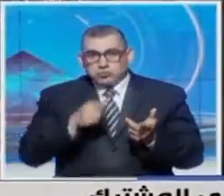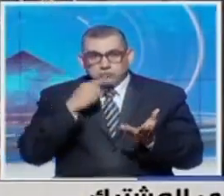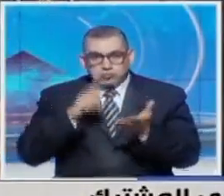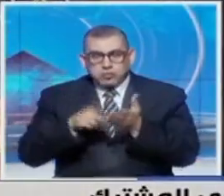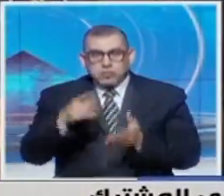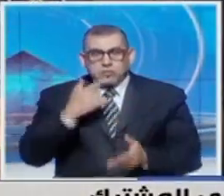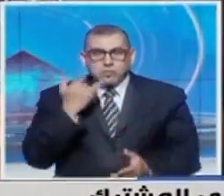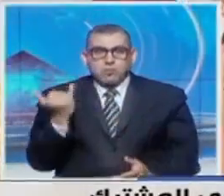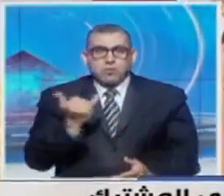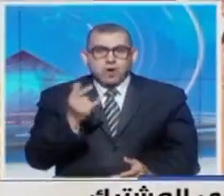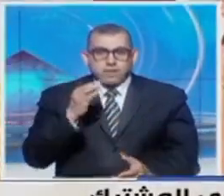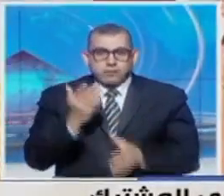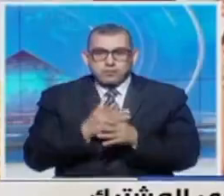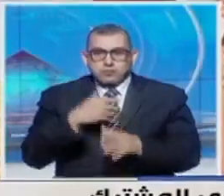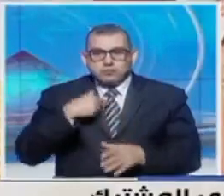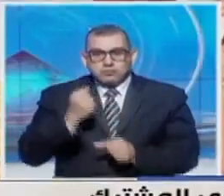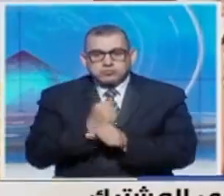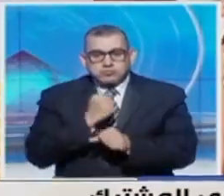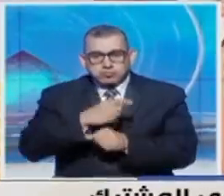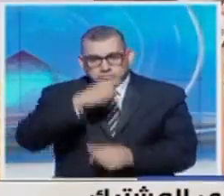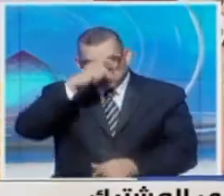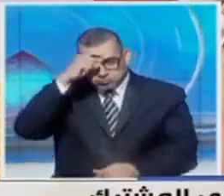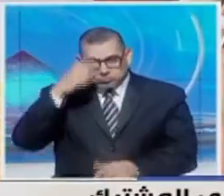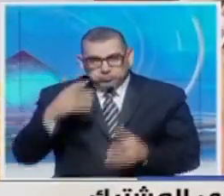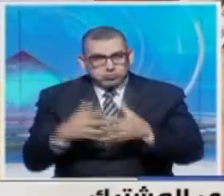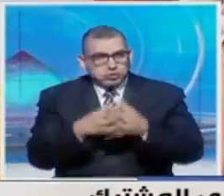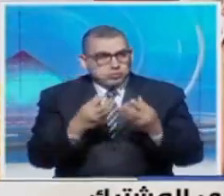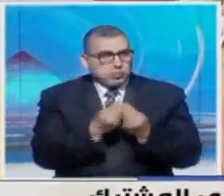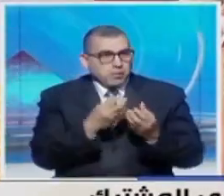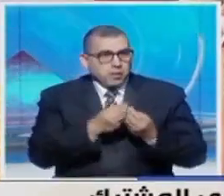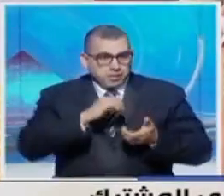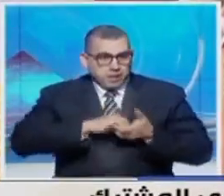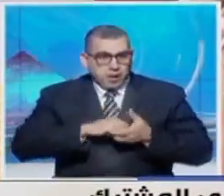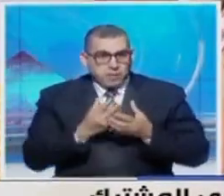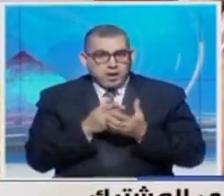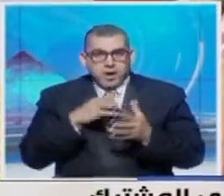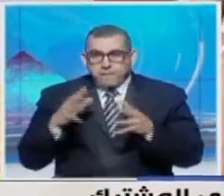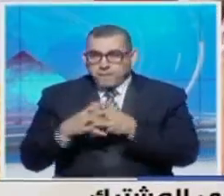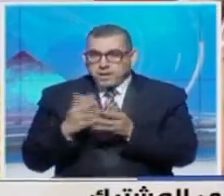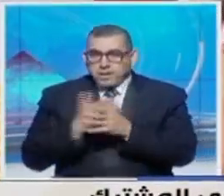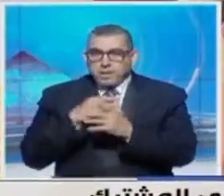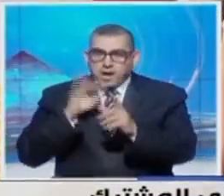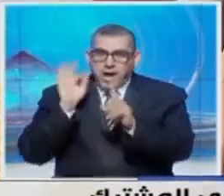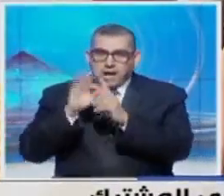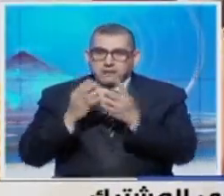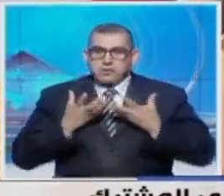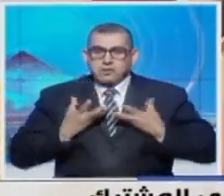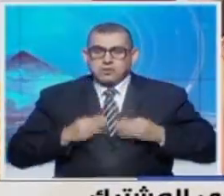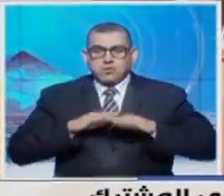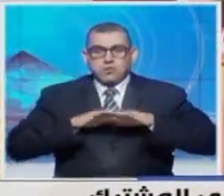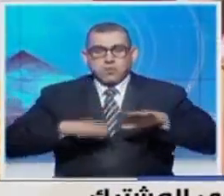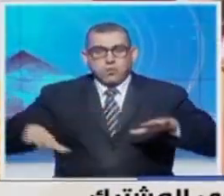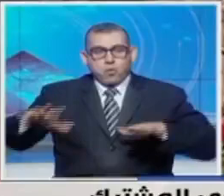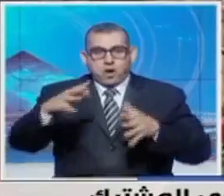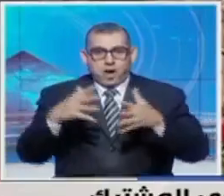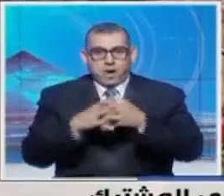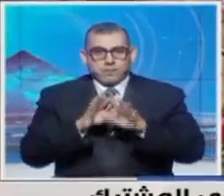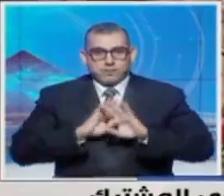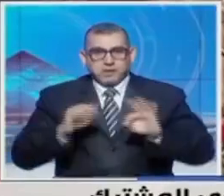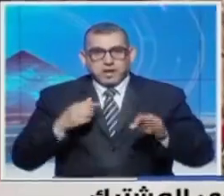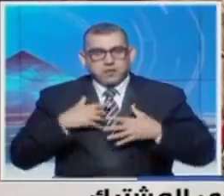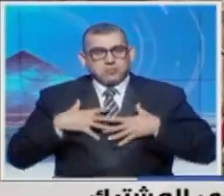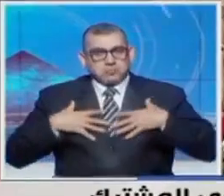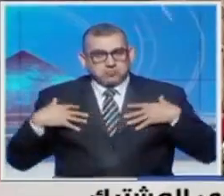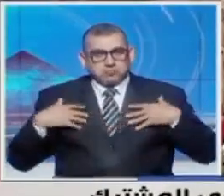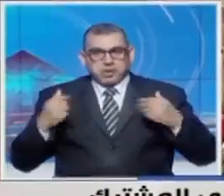جدا. كل مجهوداتنا واشتراكنا وتعاوننا معا بهدف تحقيق الاستقرار والأمن للربوع العالم. أنا سعيد